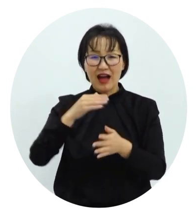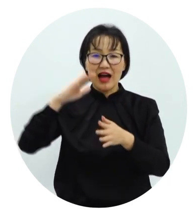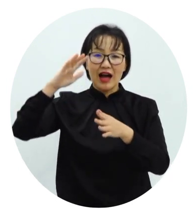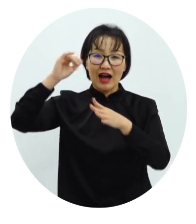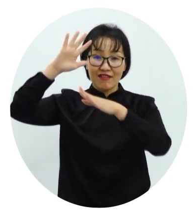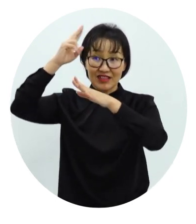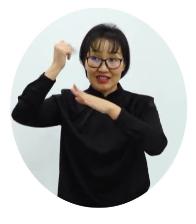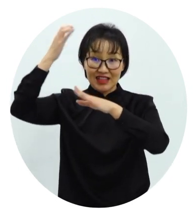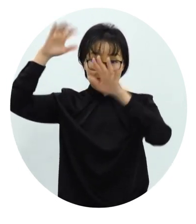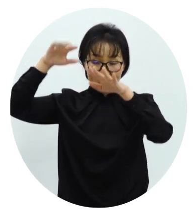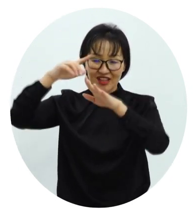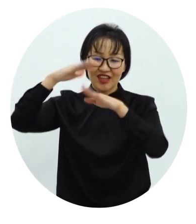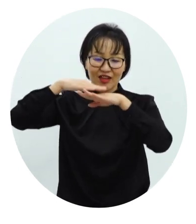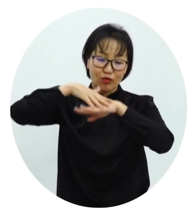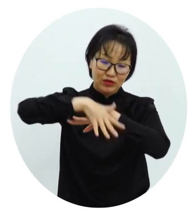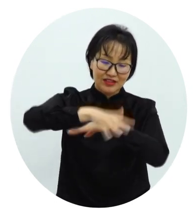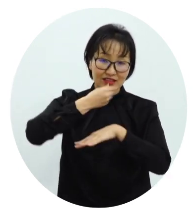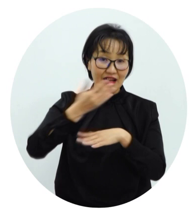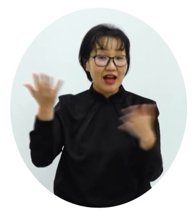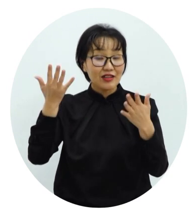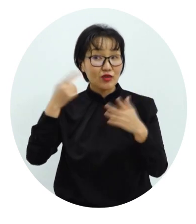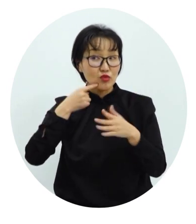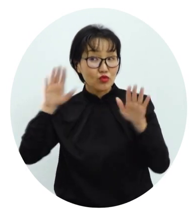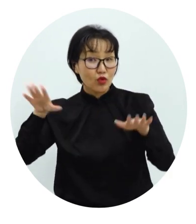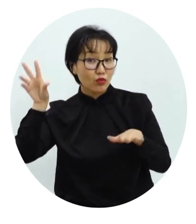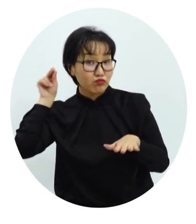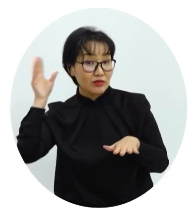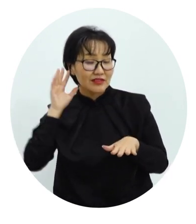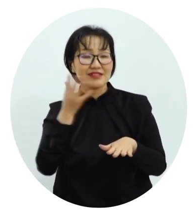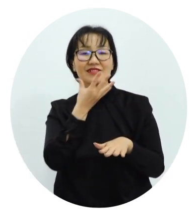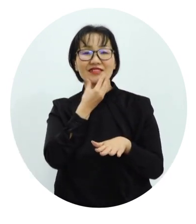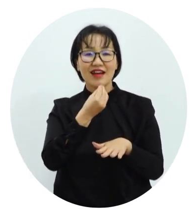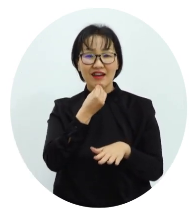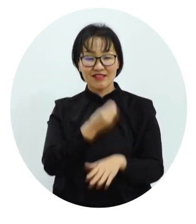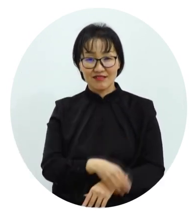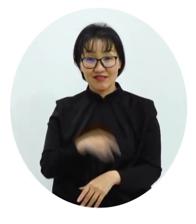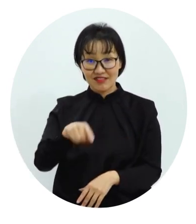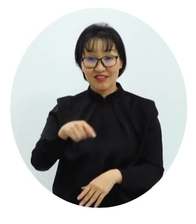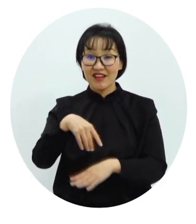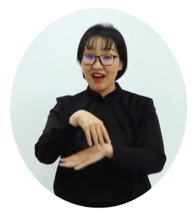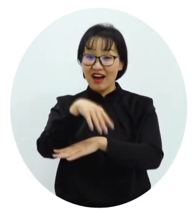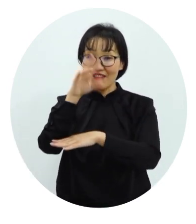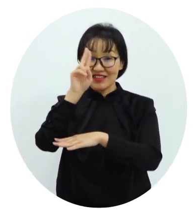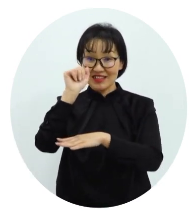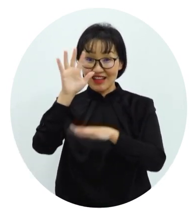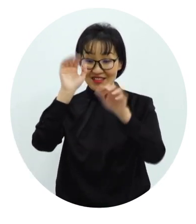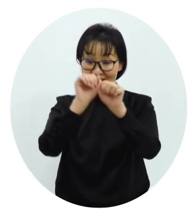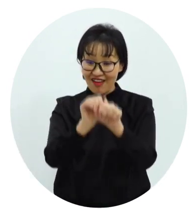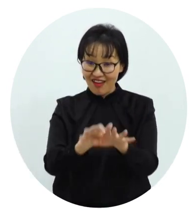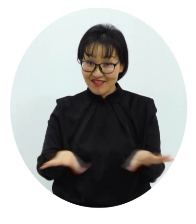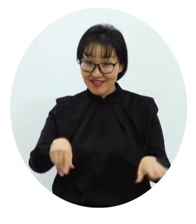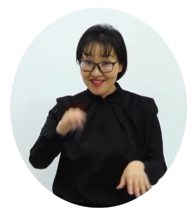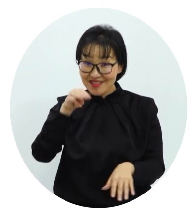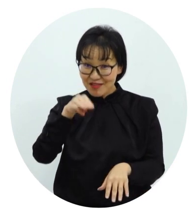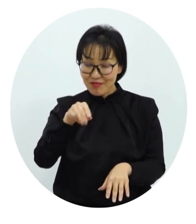урсах сайхан. Хаа нэгтээ шууд өнгнөх сайхан. За мэдээж хэрэг хавар цас хайлж байгааг илэрхийлж байгаа